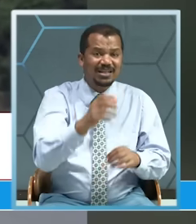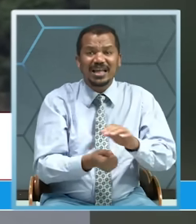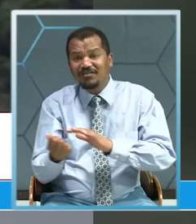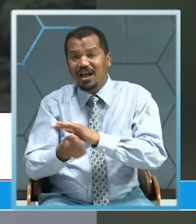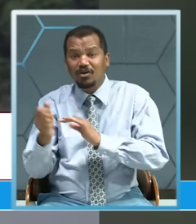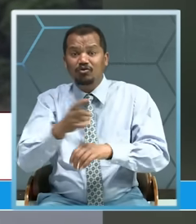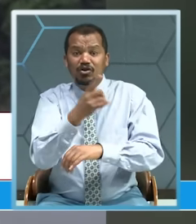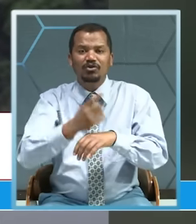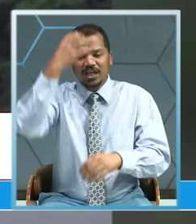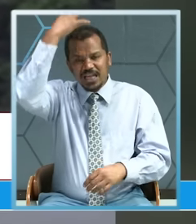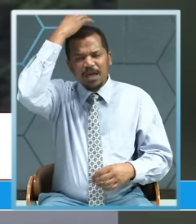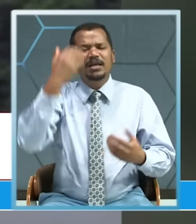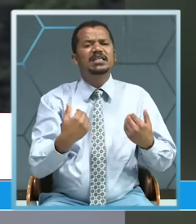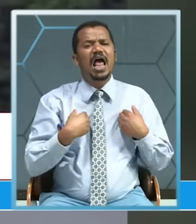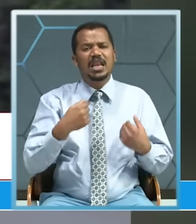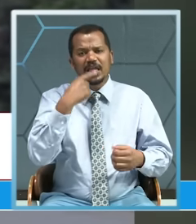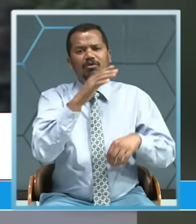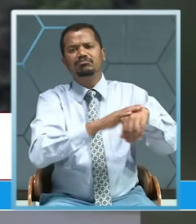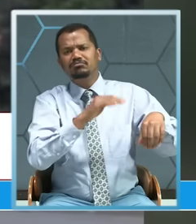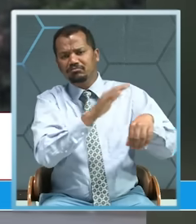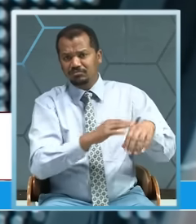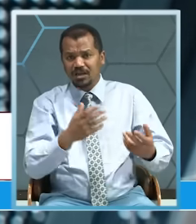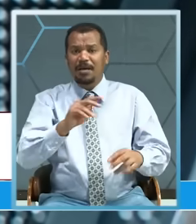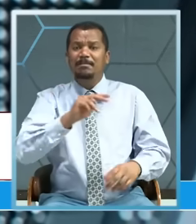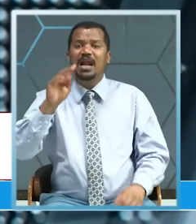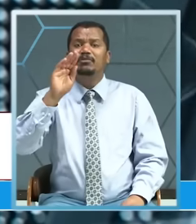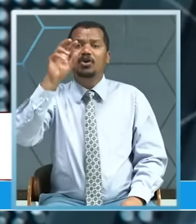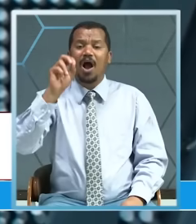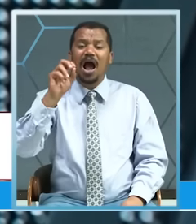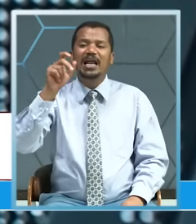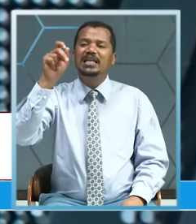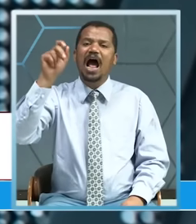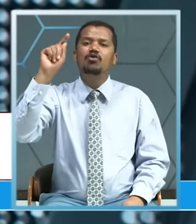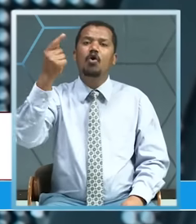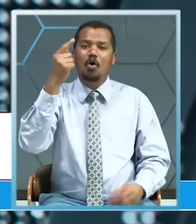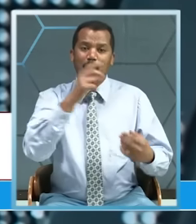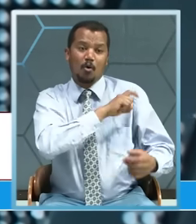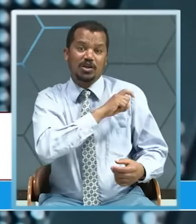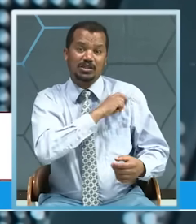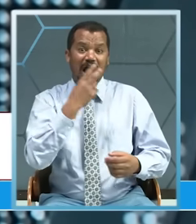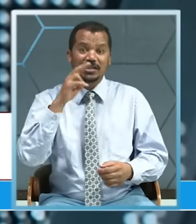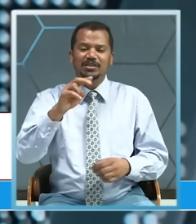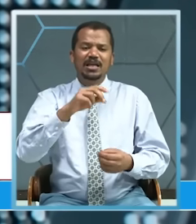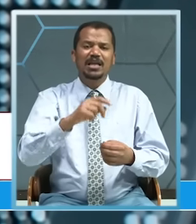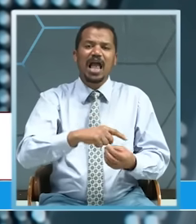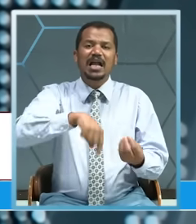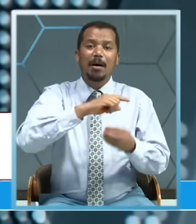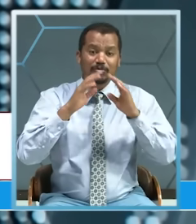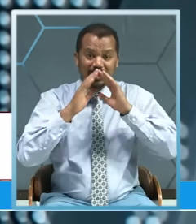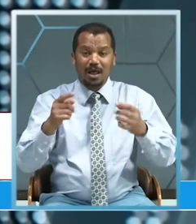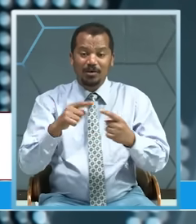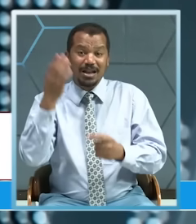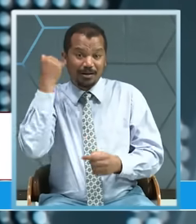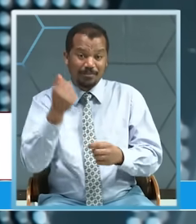ተገደው የተፈናቀሉ ዜጎች የመንግስት ያለህ ጥሪ አቅርበዋል። የምዕራብ ሸዋ ዳኖ ወረዳ ፖሊስ አዛዥ የአካባቢውን ሰላም ወደ